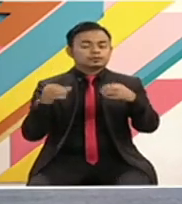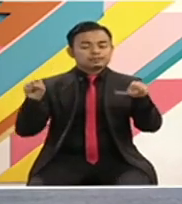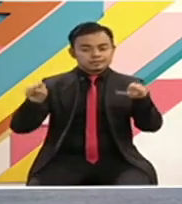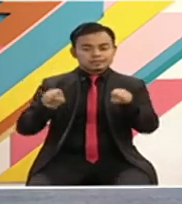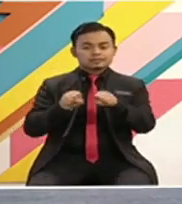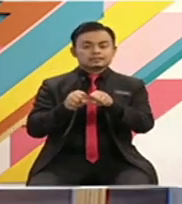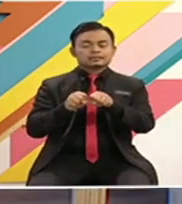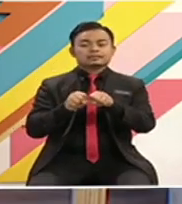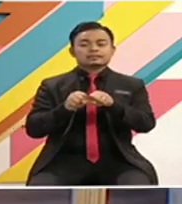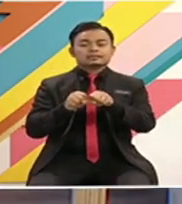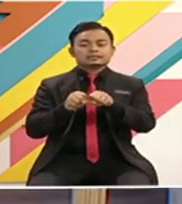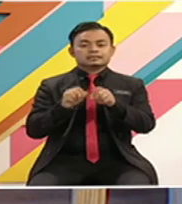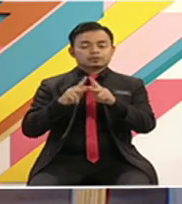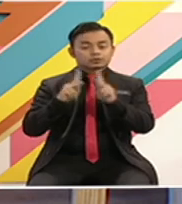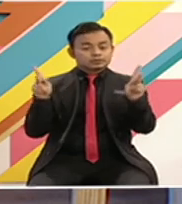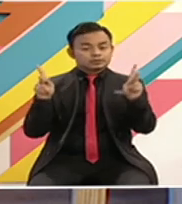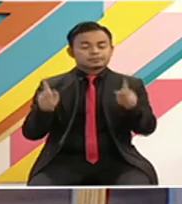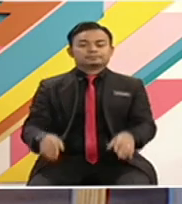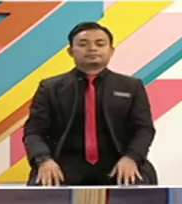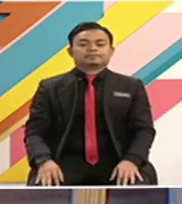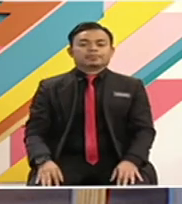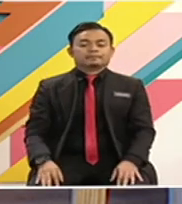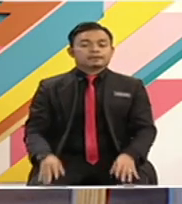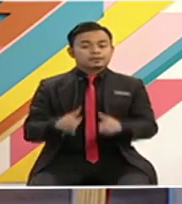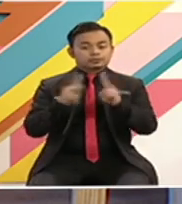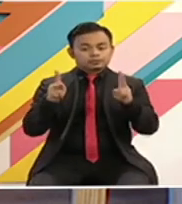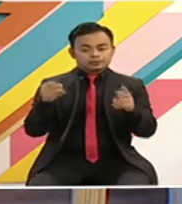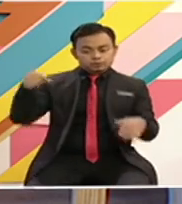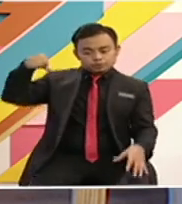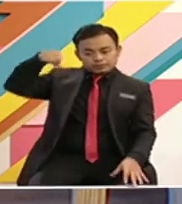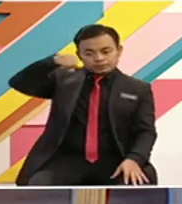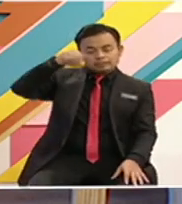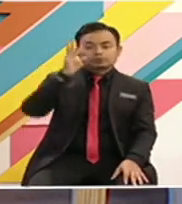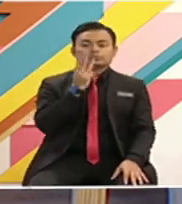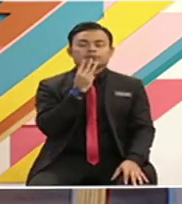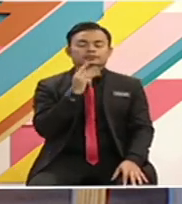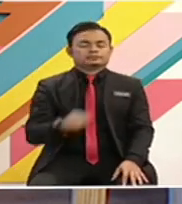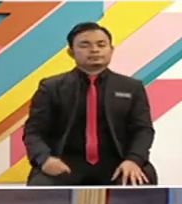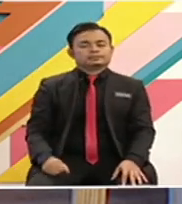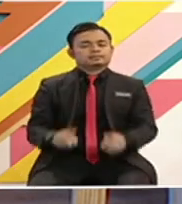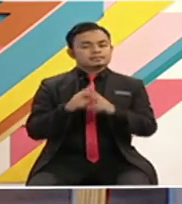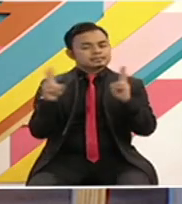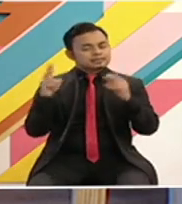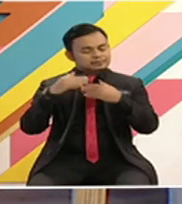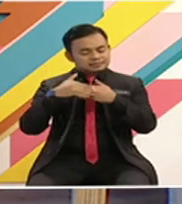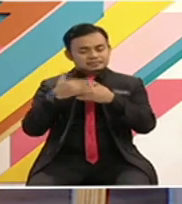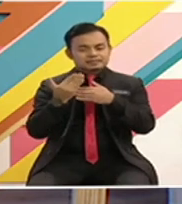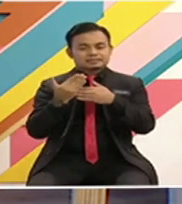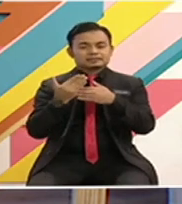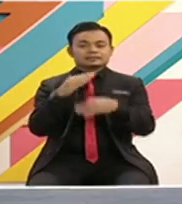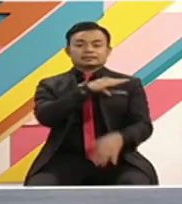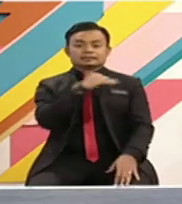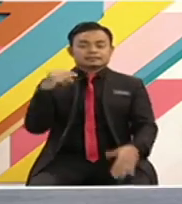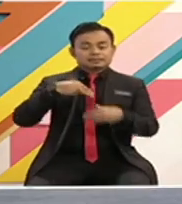akan Adakah satu teknik pada hari ini yaitu teknik curahan Wareng curhat senang dan hasilnya sangat menarik bukan